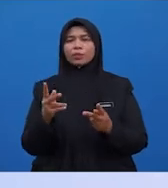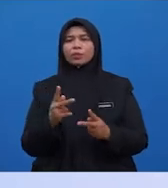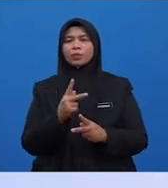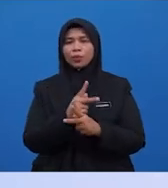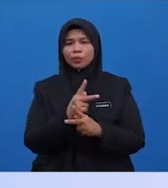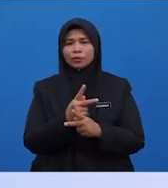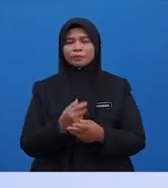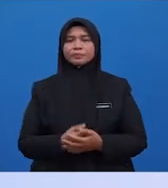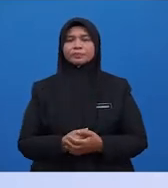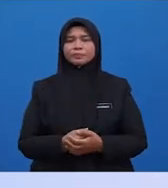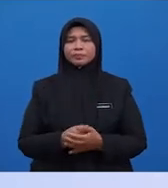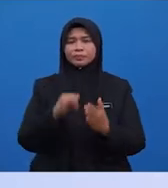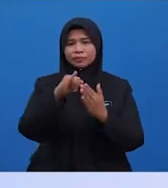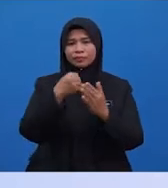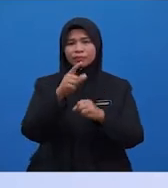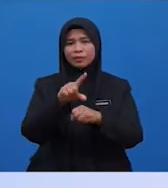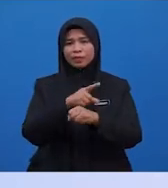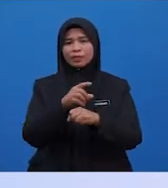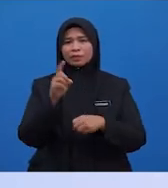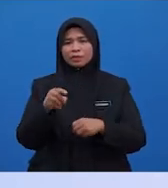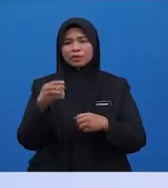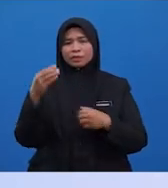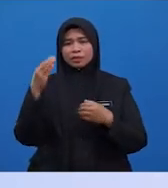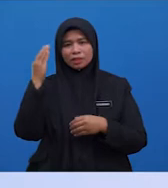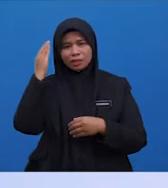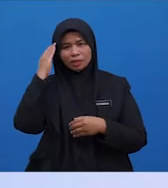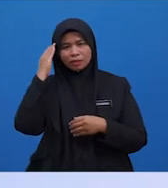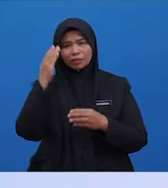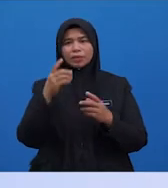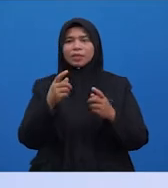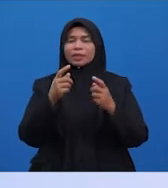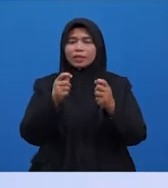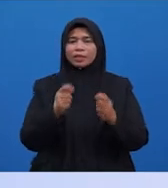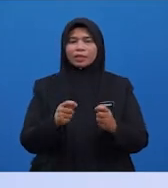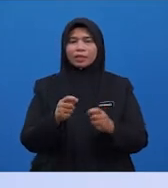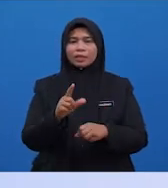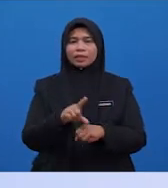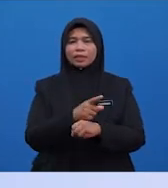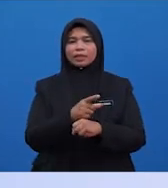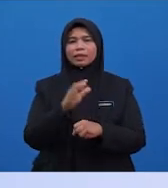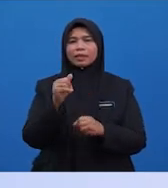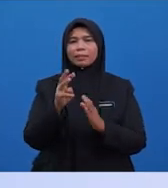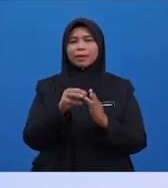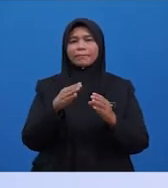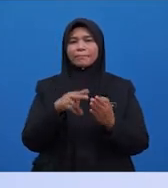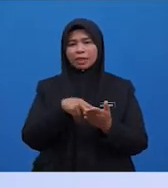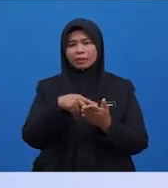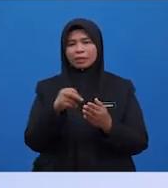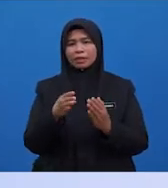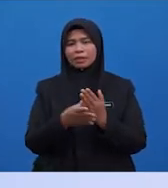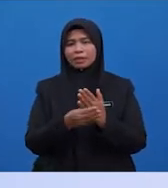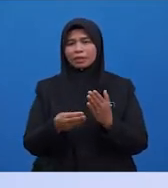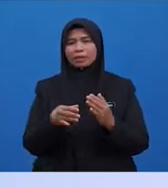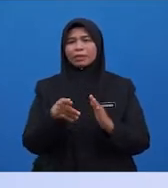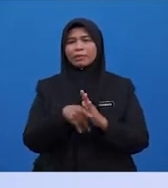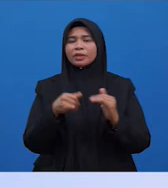mengetahui teknik-teknik latihan yang membangunkan kemahiran permainan yang diperlukan dan sikap yang positif